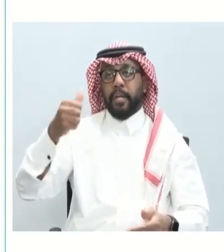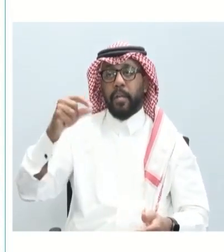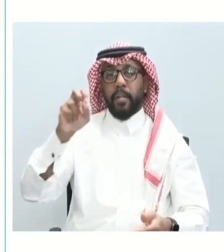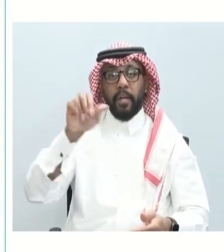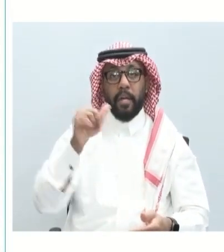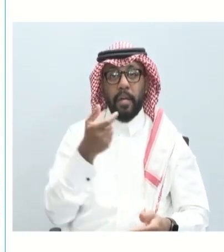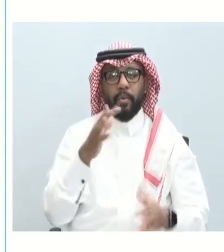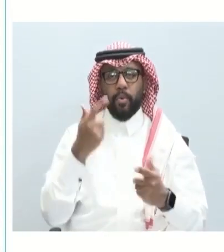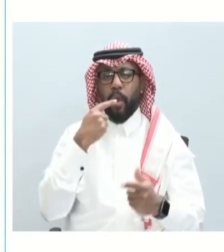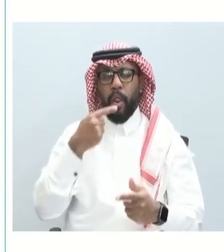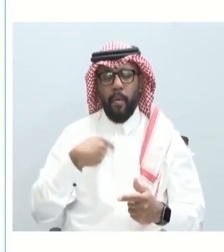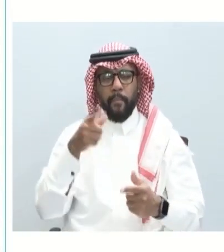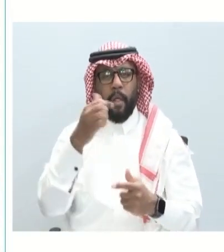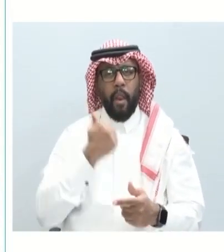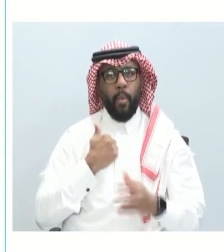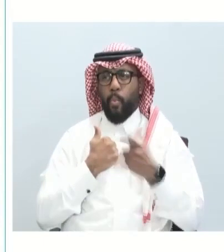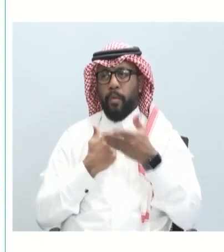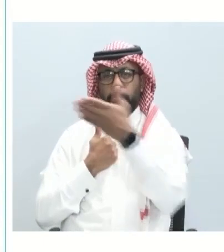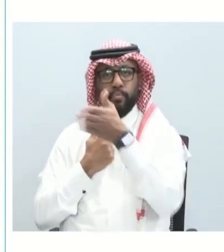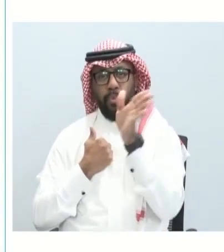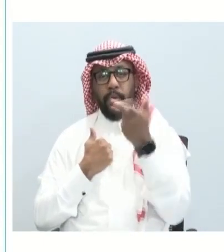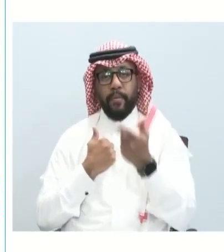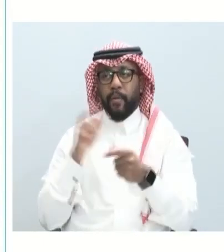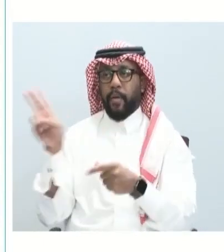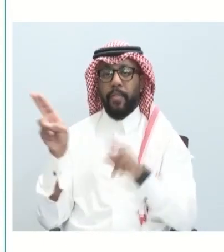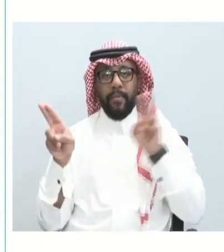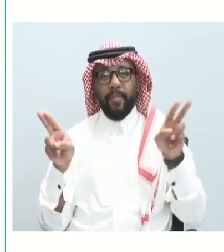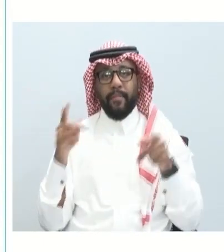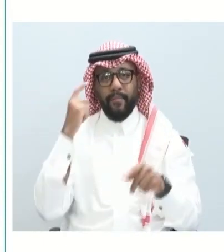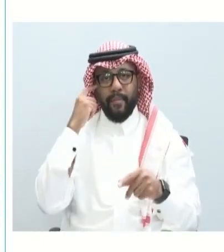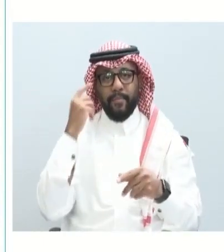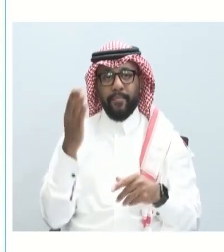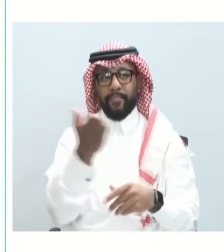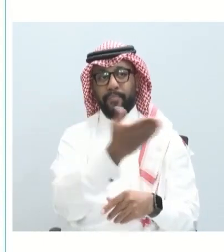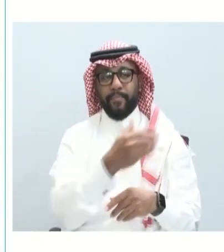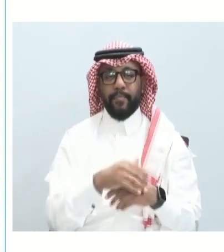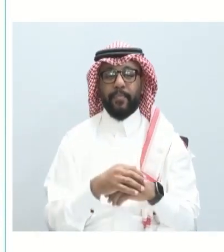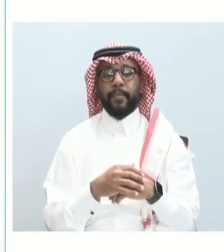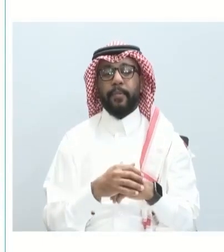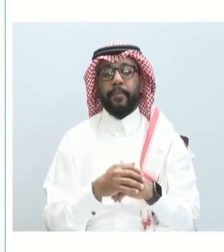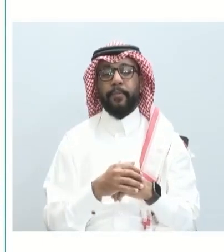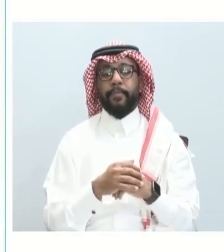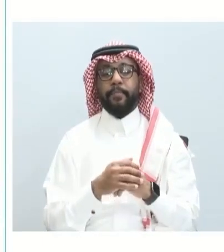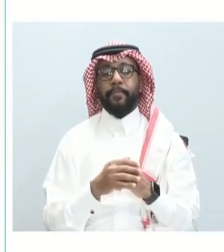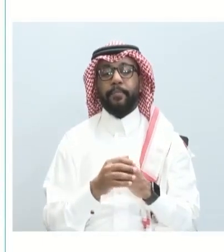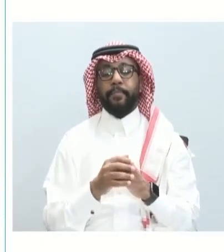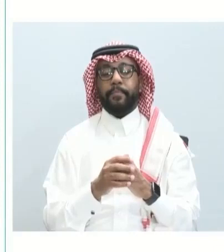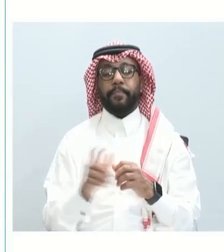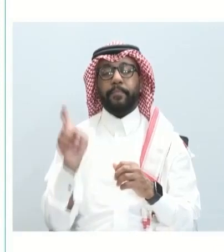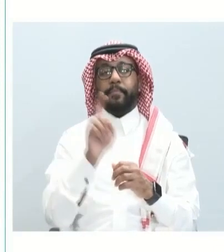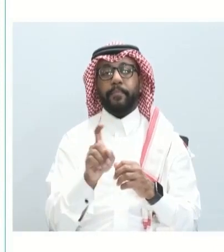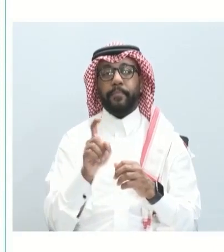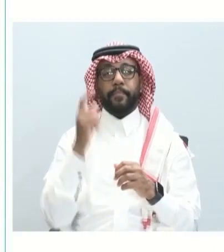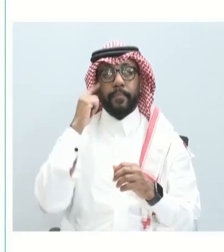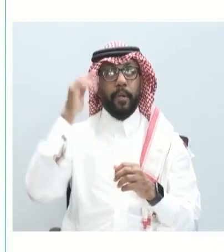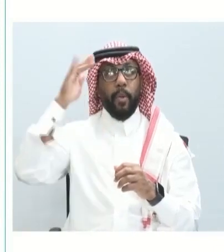صادقين سيشير الى بلد الصادقين اذا كان من الكاذبين سيشير الى مدينه الصادقين ايضا لدينا سؤال تخيل